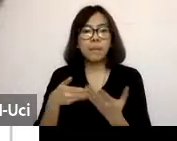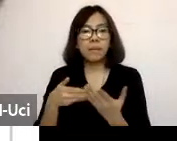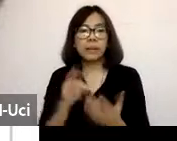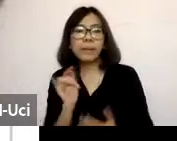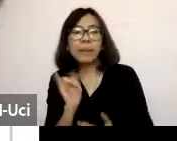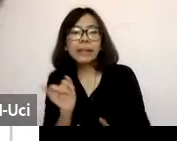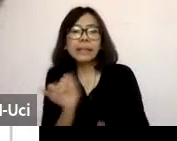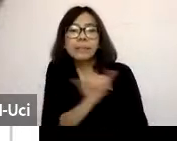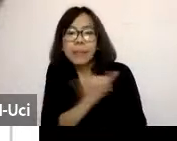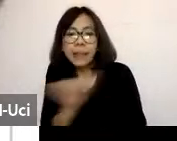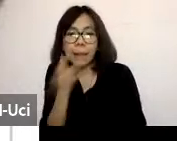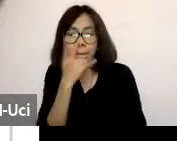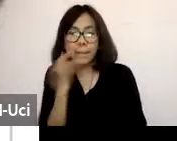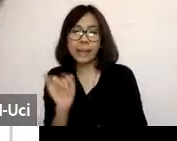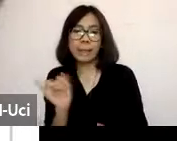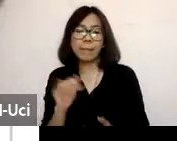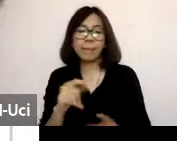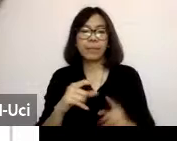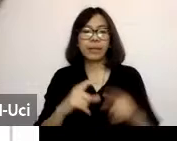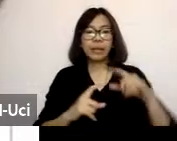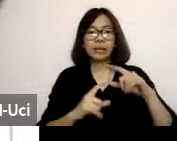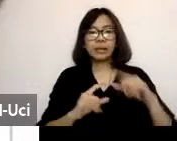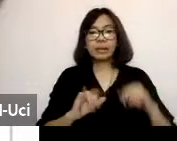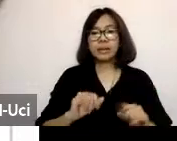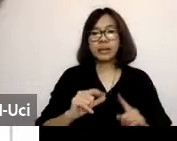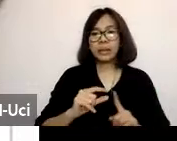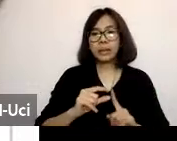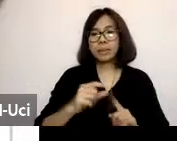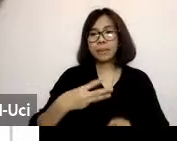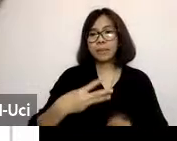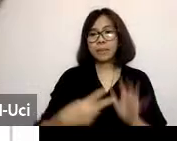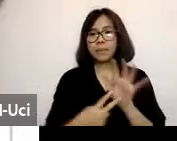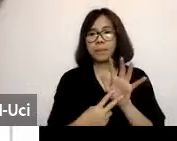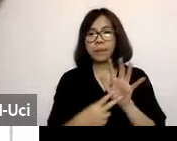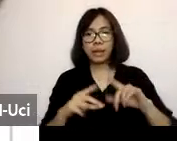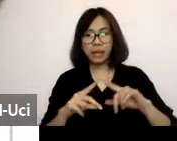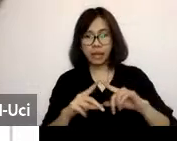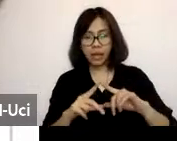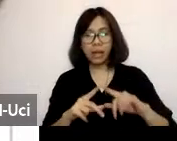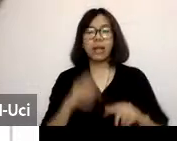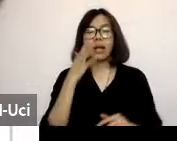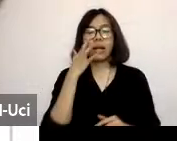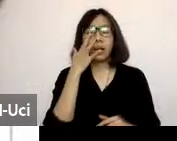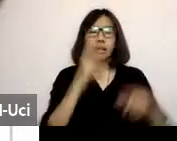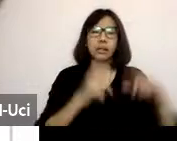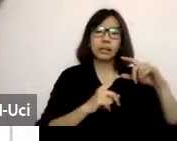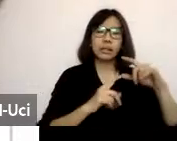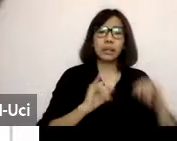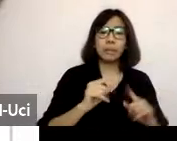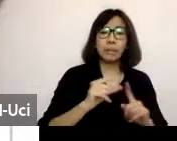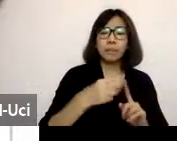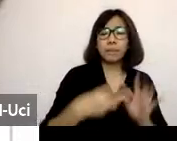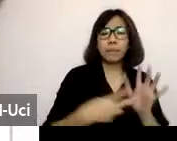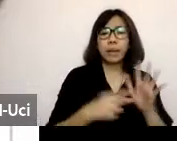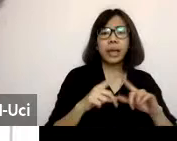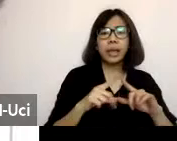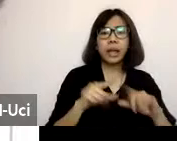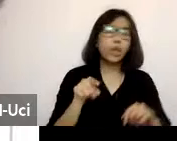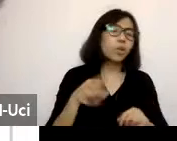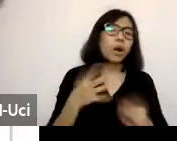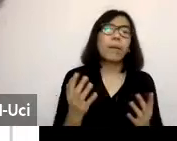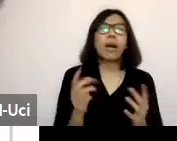ini kan sebetulnya adalah aplikasi yang ditujukan untuk nanti digunakan oleh masyarakat untuk mengadukan apa